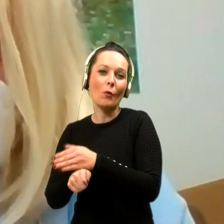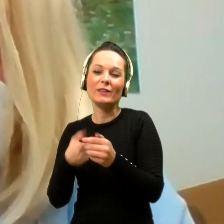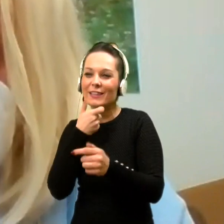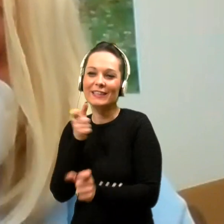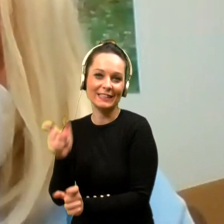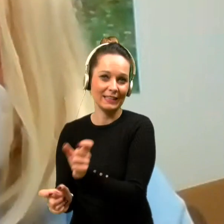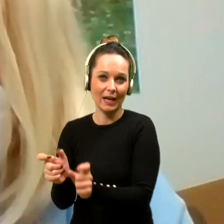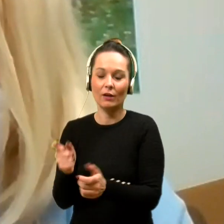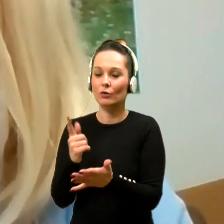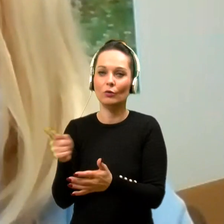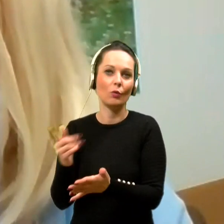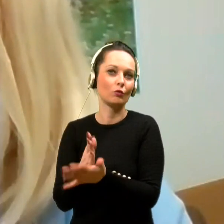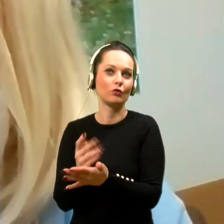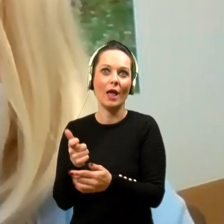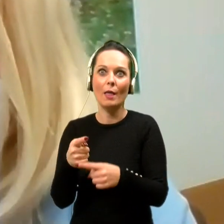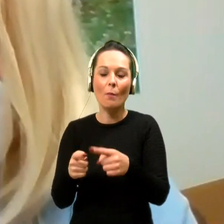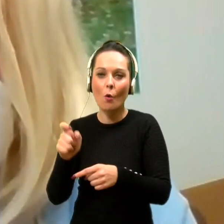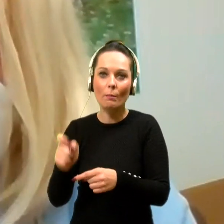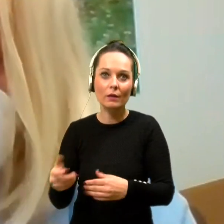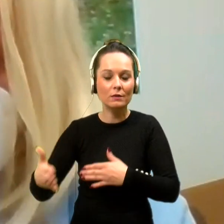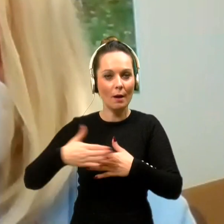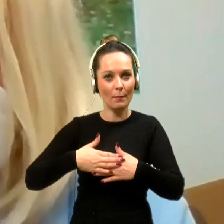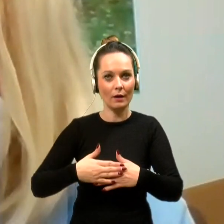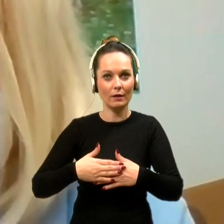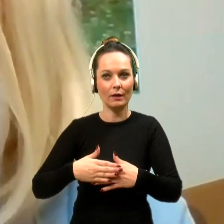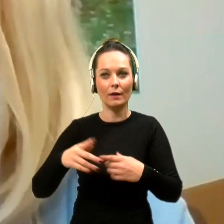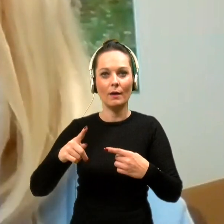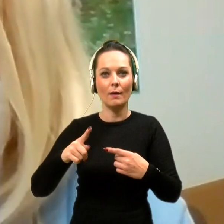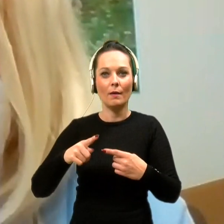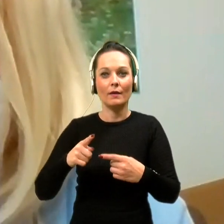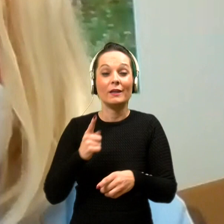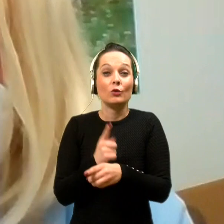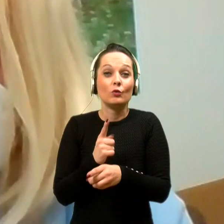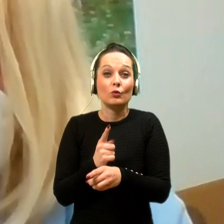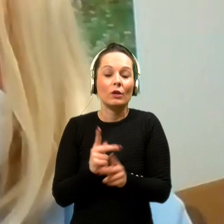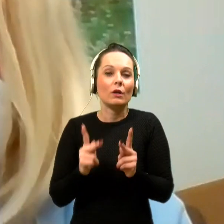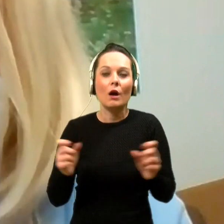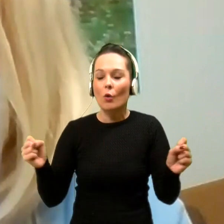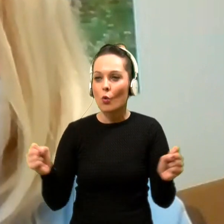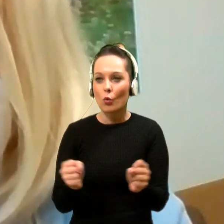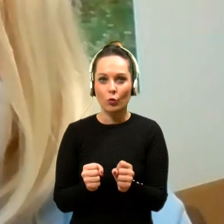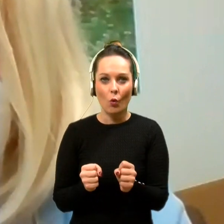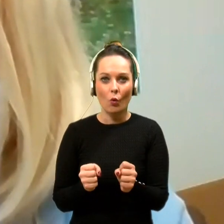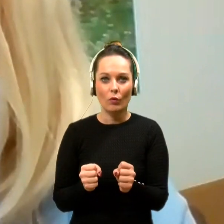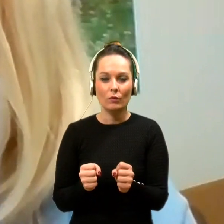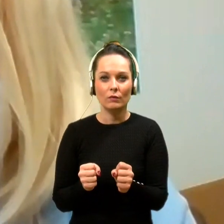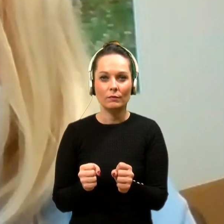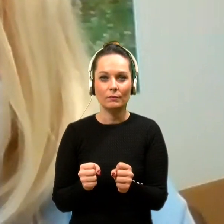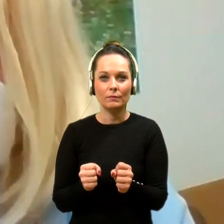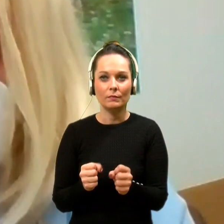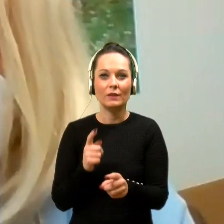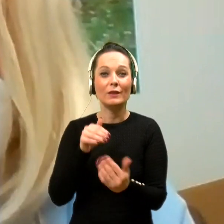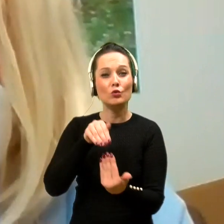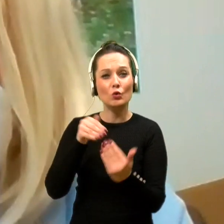mesec, več kot mesec in pol zaprti. Zdaj so jim mesec po sobah zaprti, kako hudo je za njih, ko v bistvu so ti